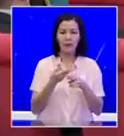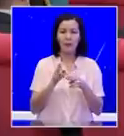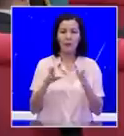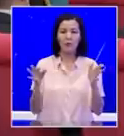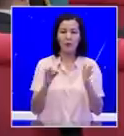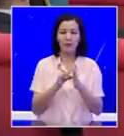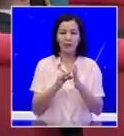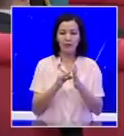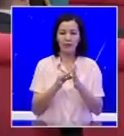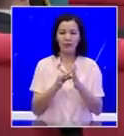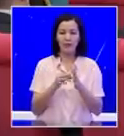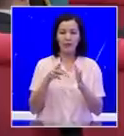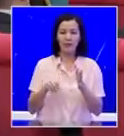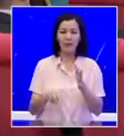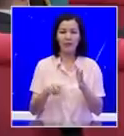мақсатқа